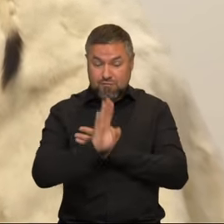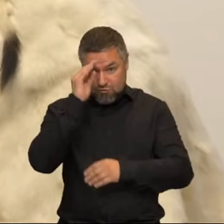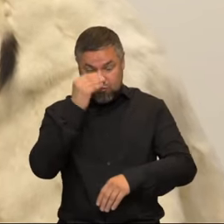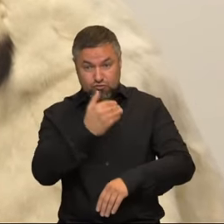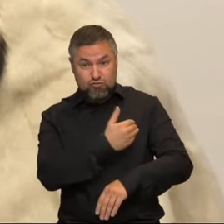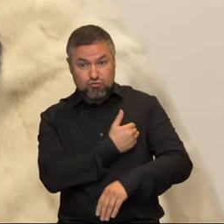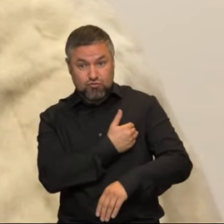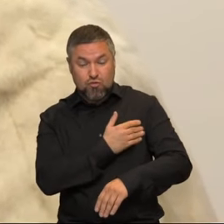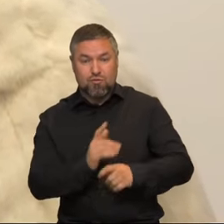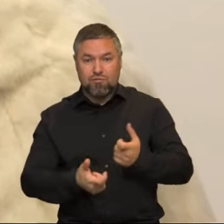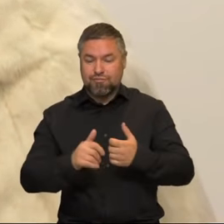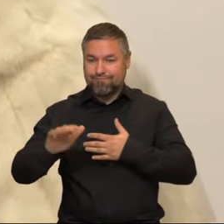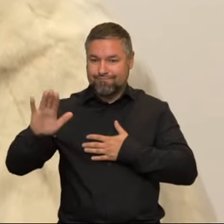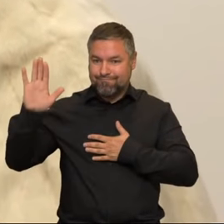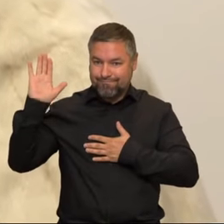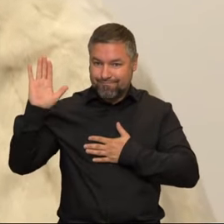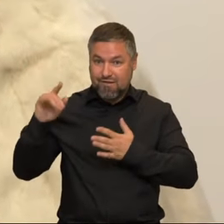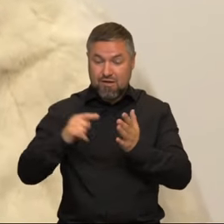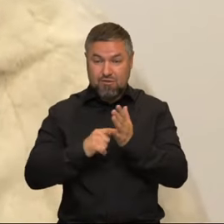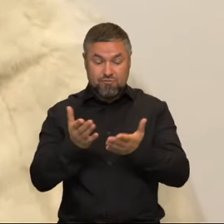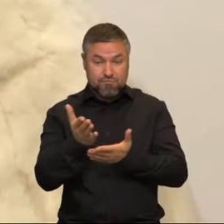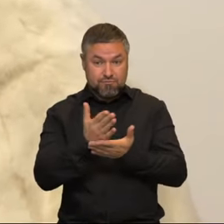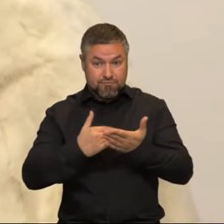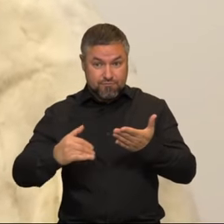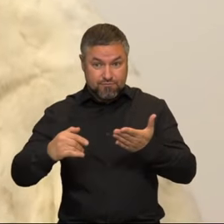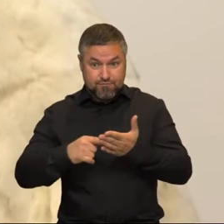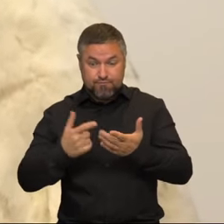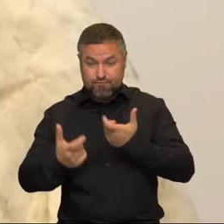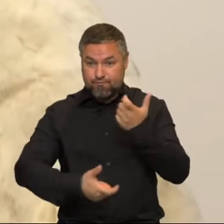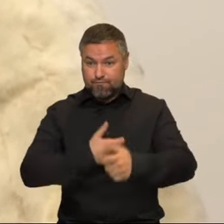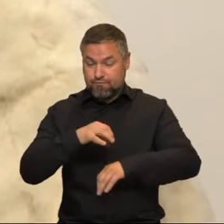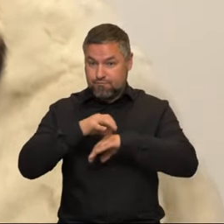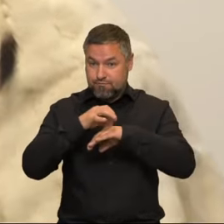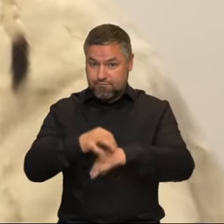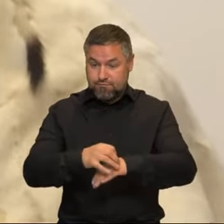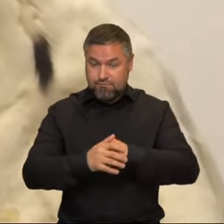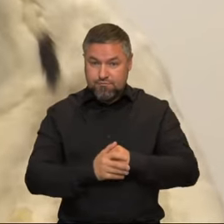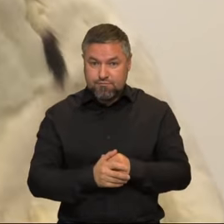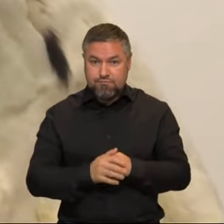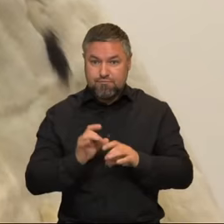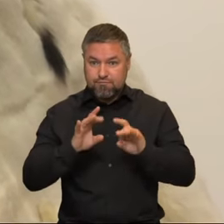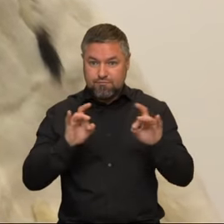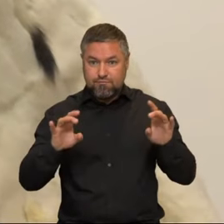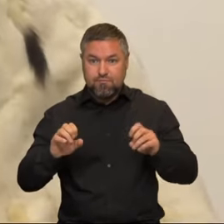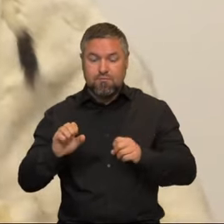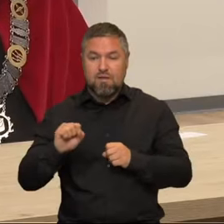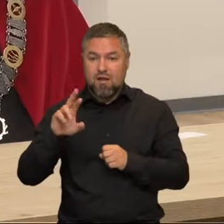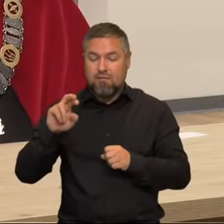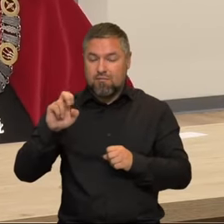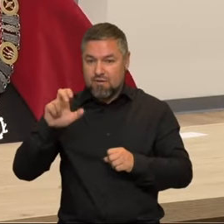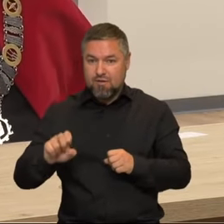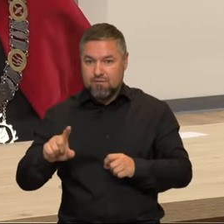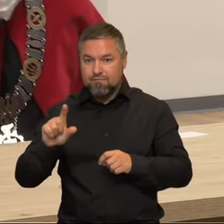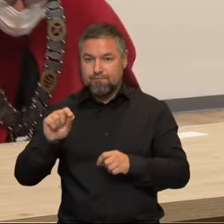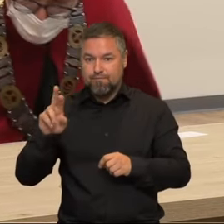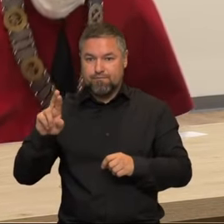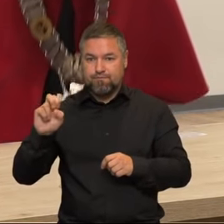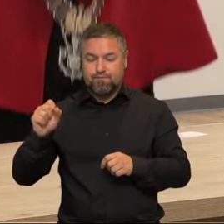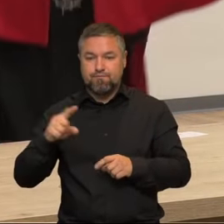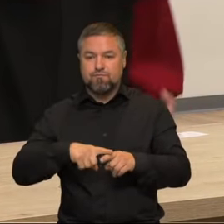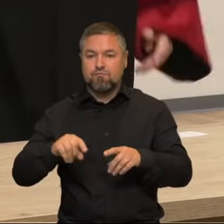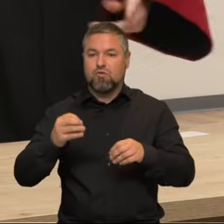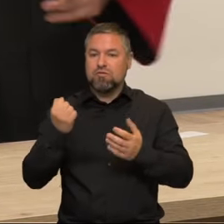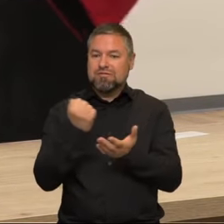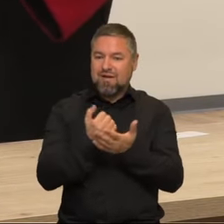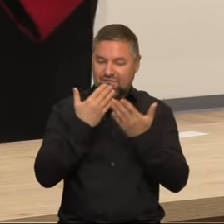szkoły złożą ślubowanie, a tę część uroczystości poprowadzi pan rektor profesor Łukasz Albrecht, prorektor do spraw nauki.